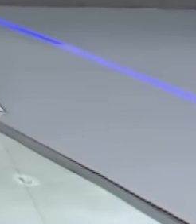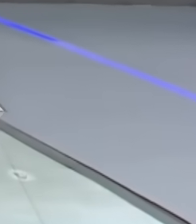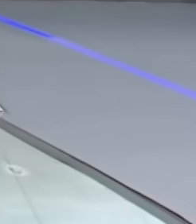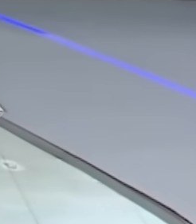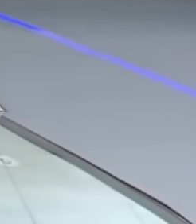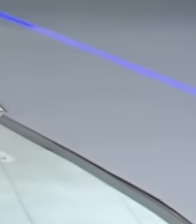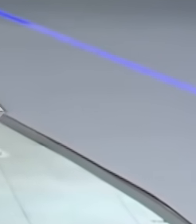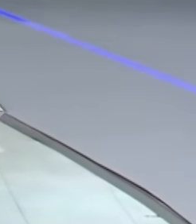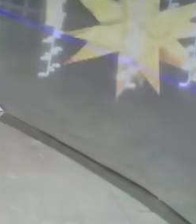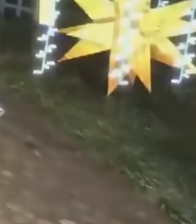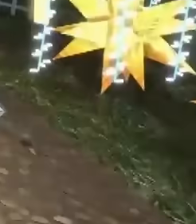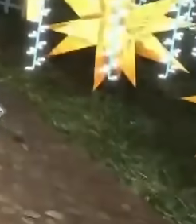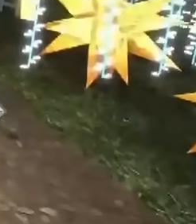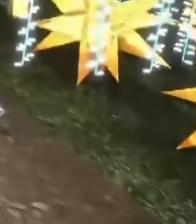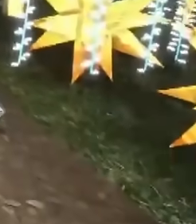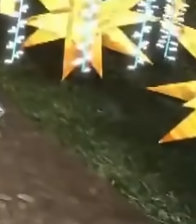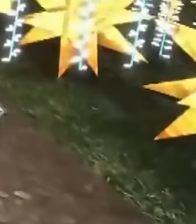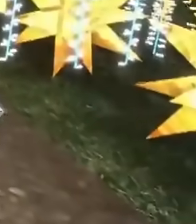24 oras.